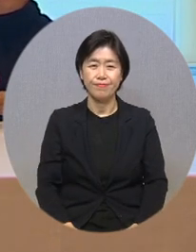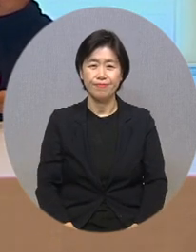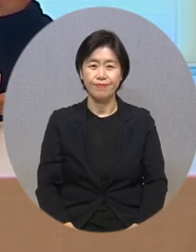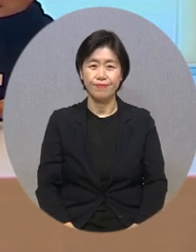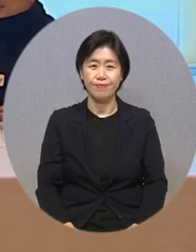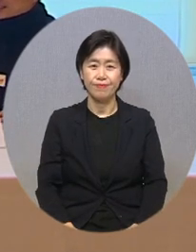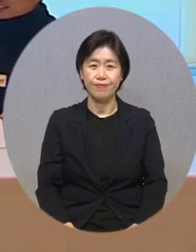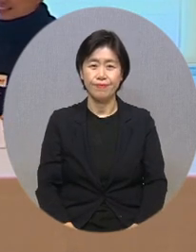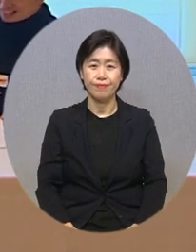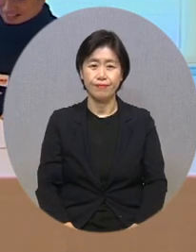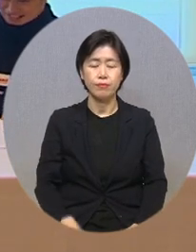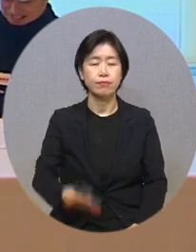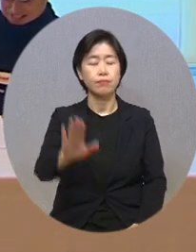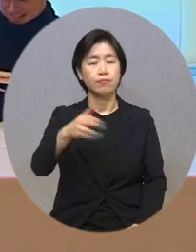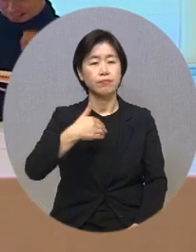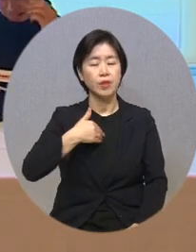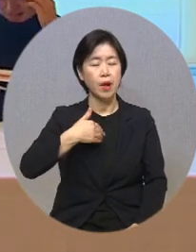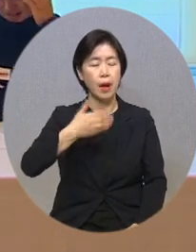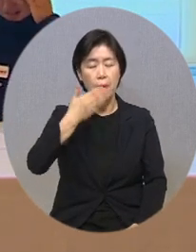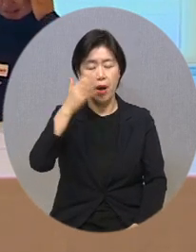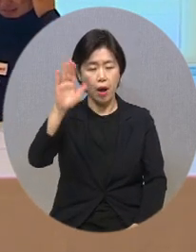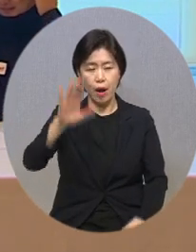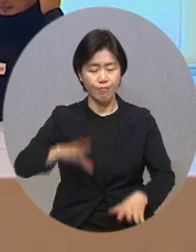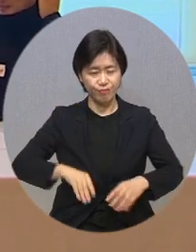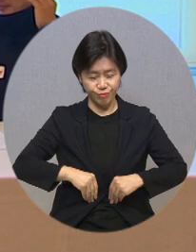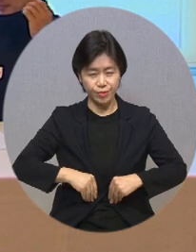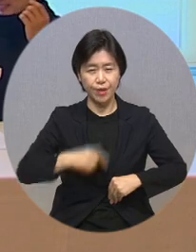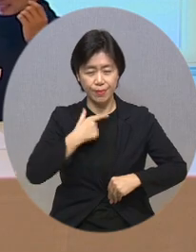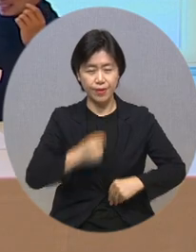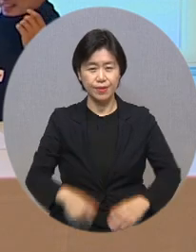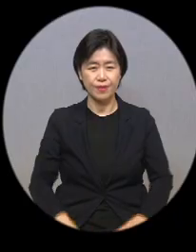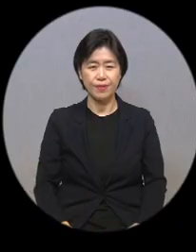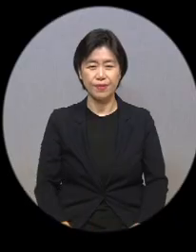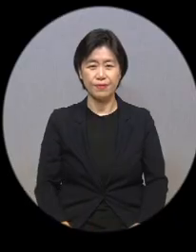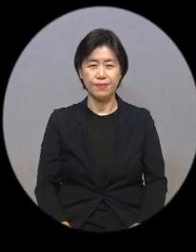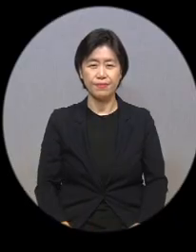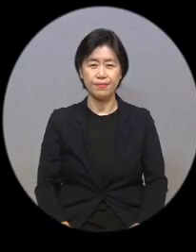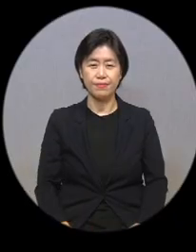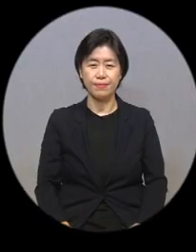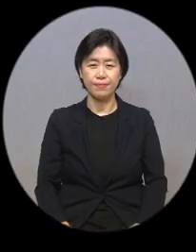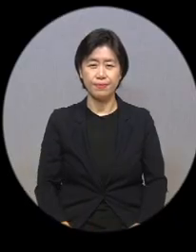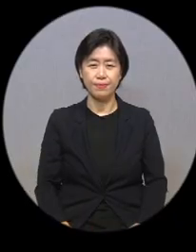저는 안 먹겠습니다. 굶겠습니다. 예.